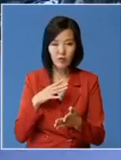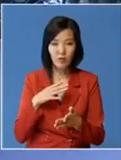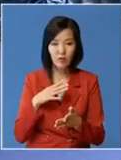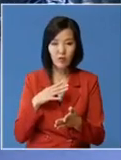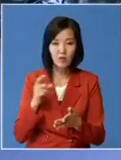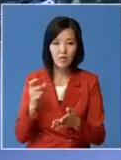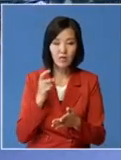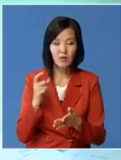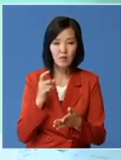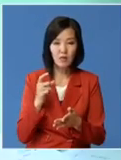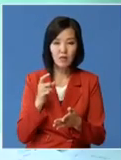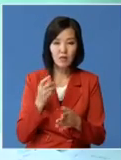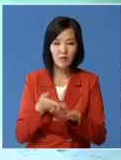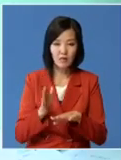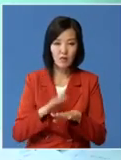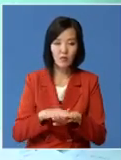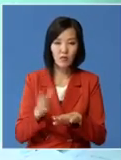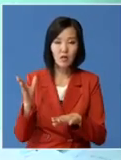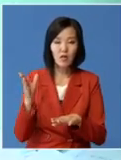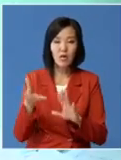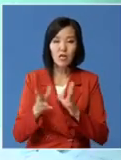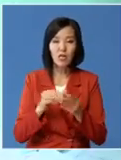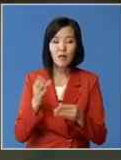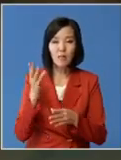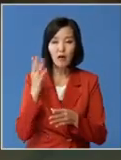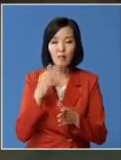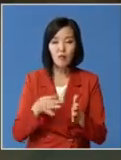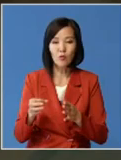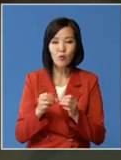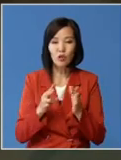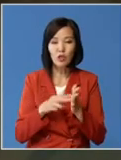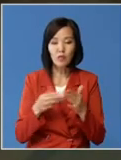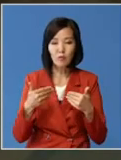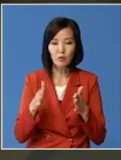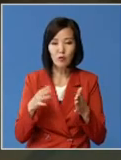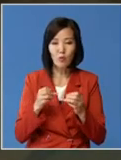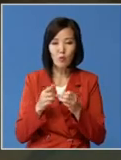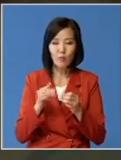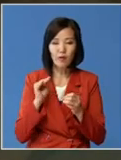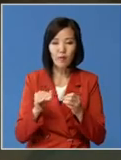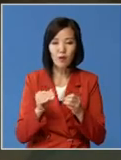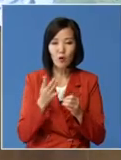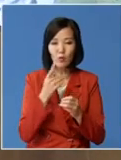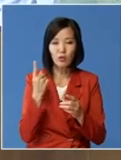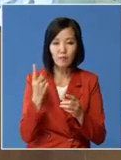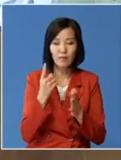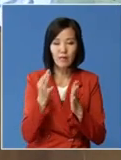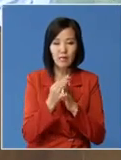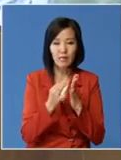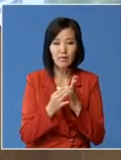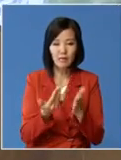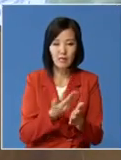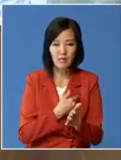көп қиын болды. Жалпы Алматы облысында биыл 17 мың түлек мектеп бітірсе, олардың 11 мыңы ұлттық бірыңғай тестілеуге қатысуға